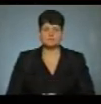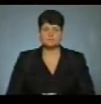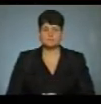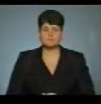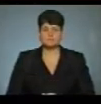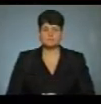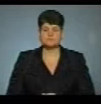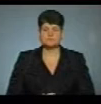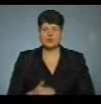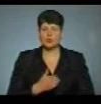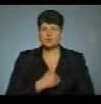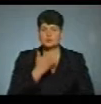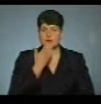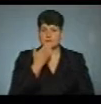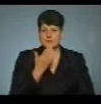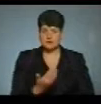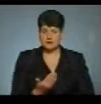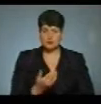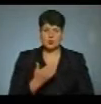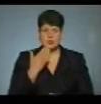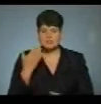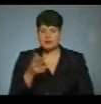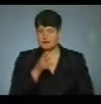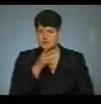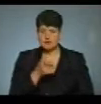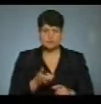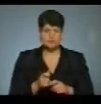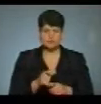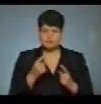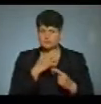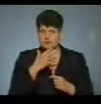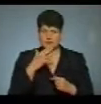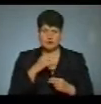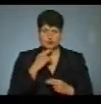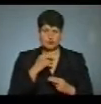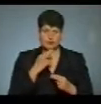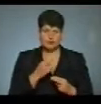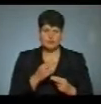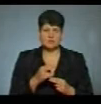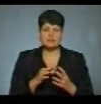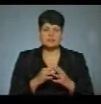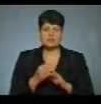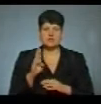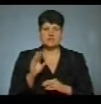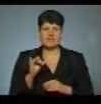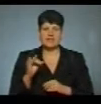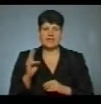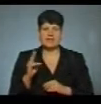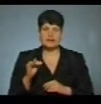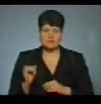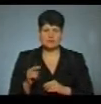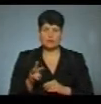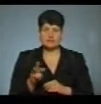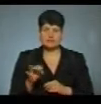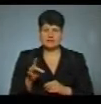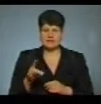Доброго вечора. Хотіла запитати, останнім часом дуже прикута увага до села Швейків Монастирського району, і різна